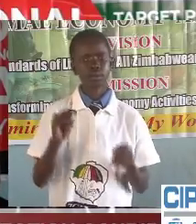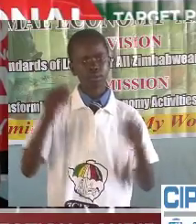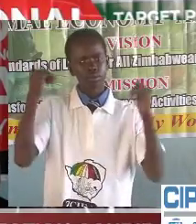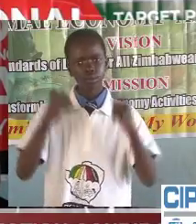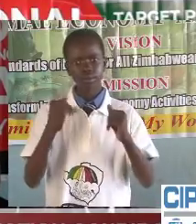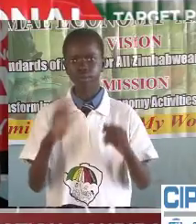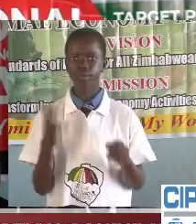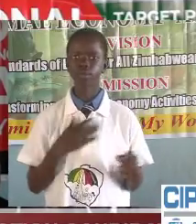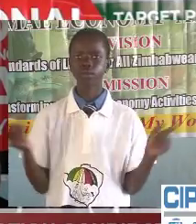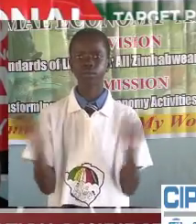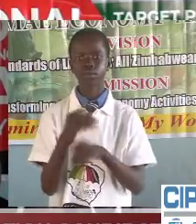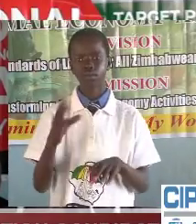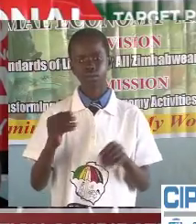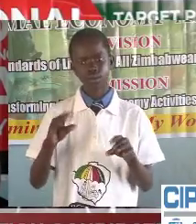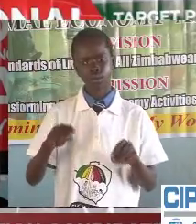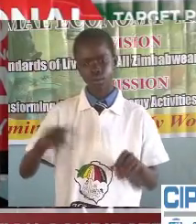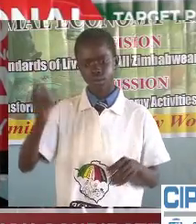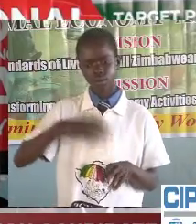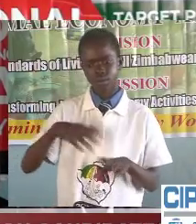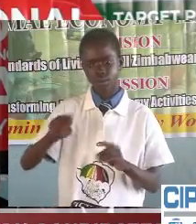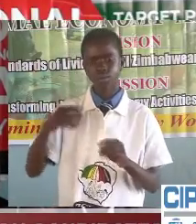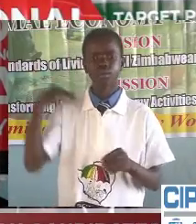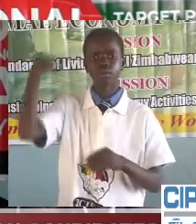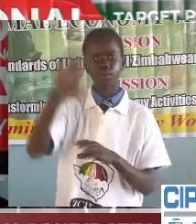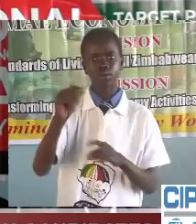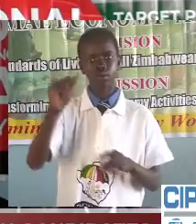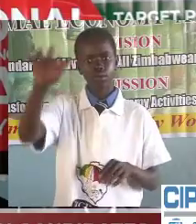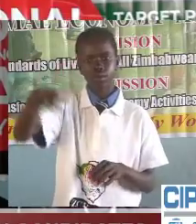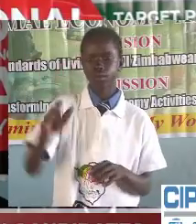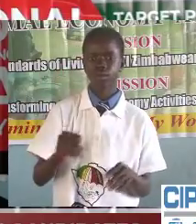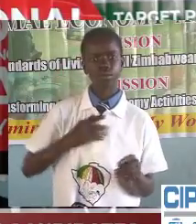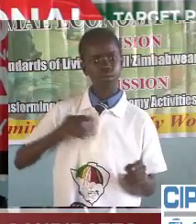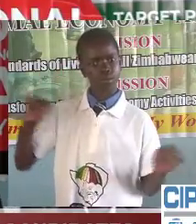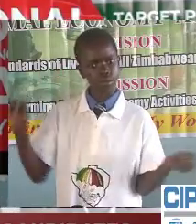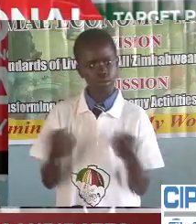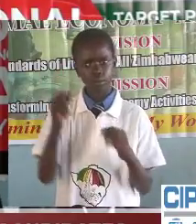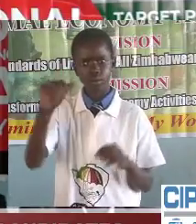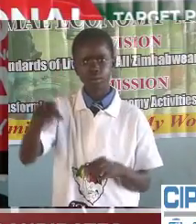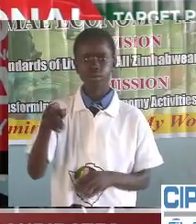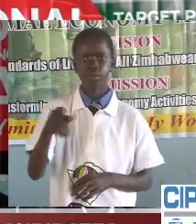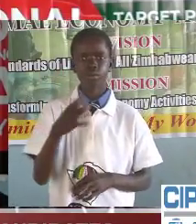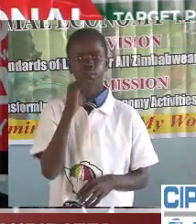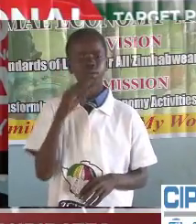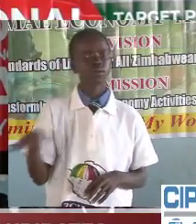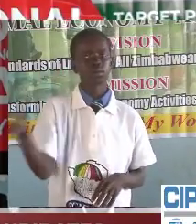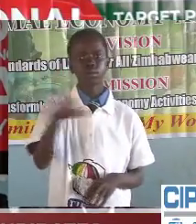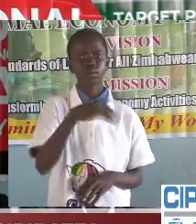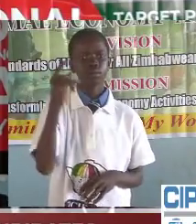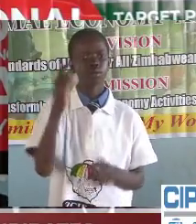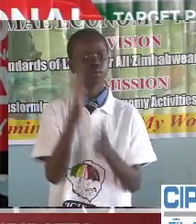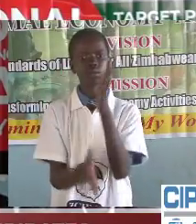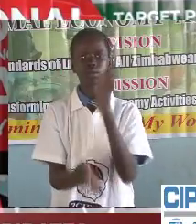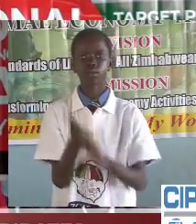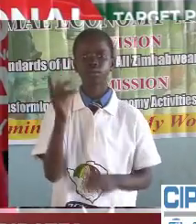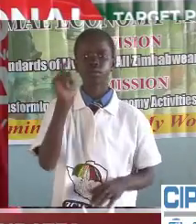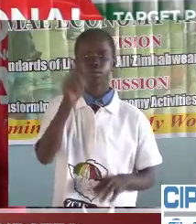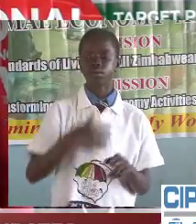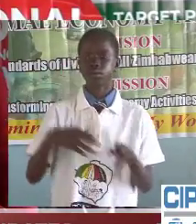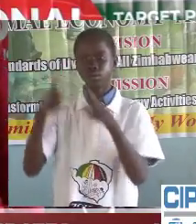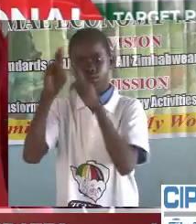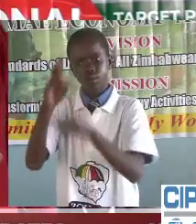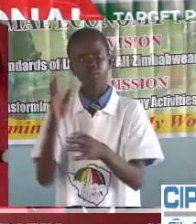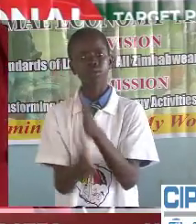abayithi abaku-informal economy. Kana nchitaura zokuthi everything must change, hapana wandiri